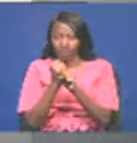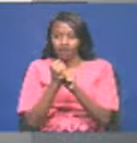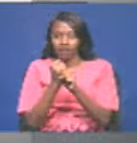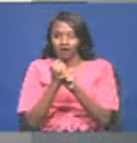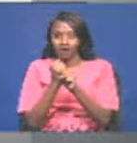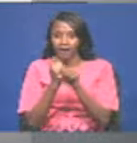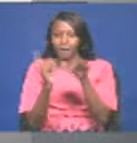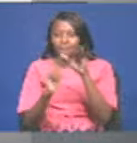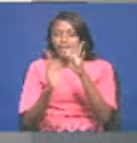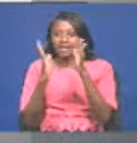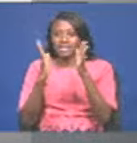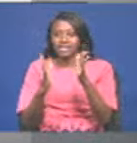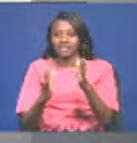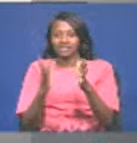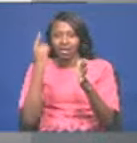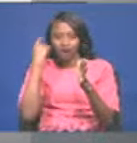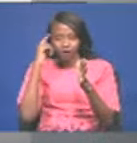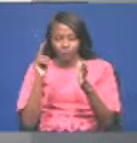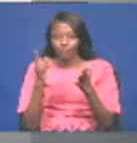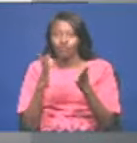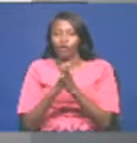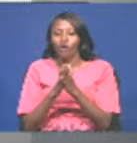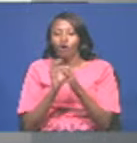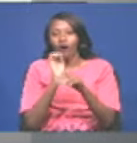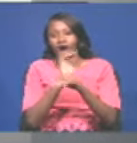waziri wa mashauri ya kigeni.